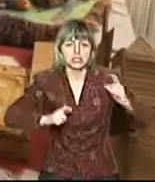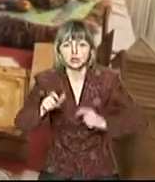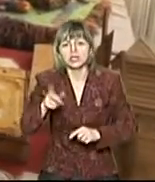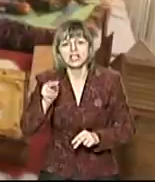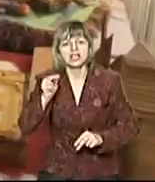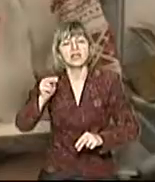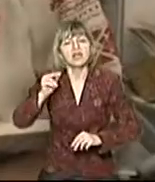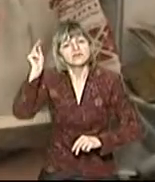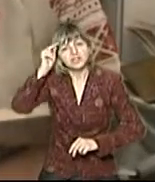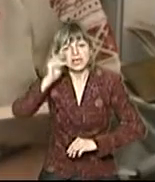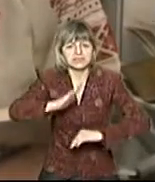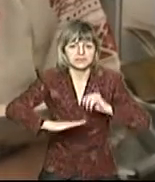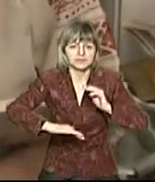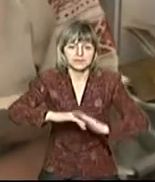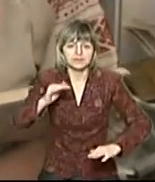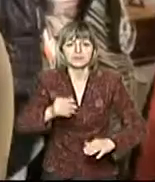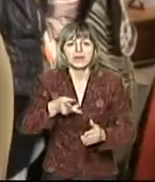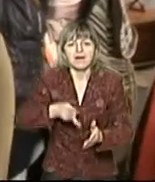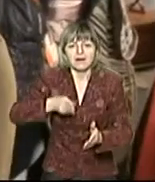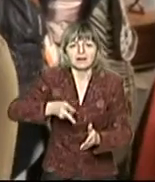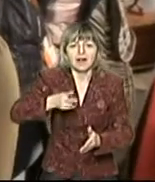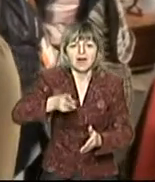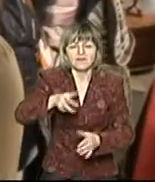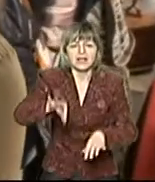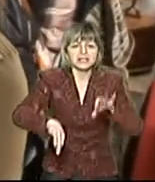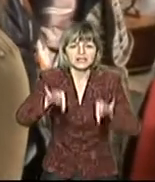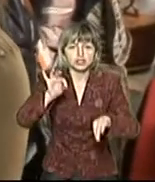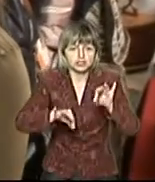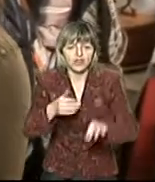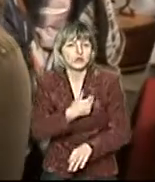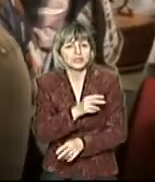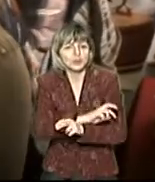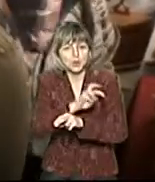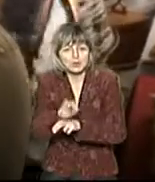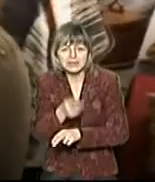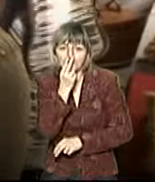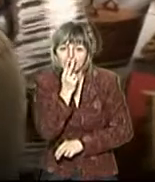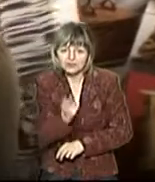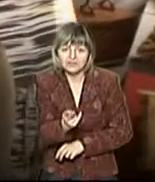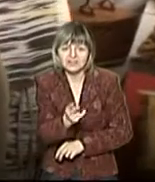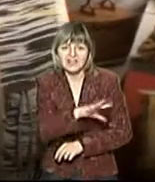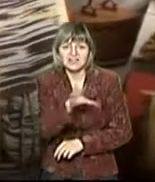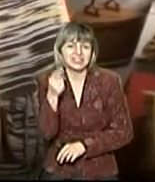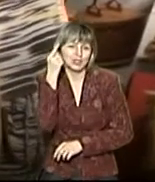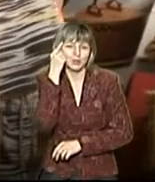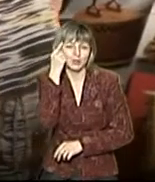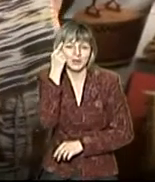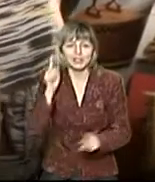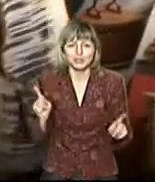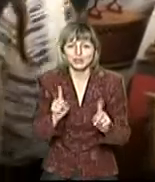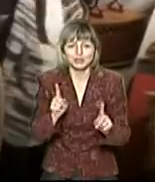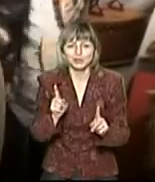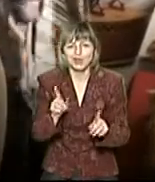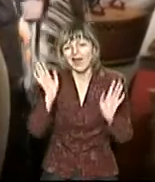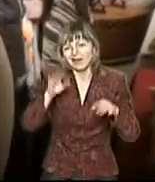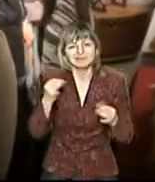на спеціальності кравець-вишивальник. Мені дуже сильно хотілося сюди прийти, подивитись. Всі думали, що не дуже